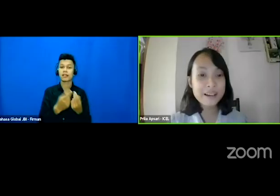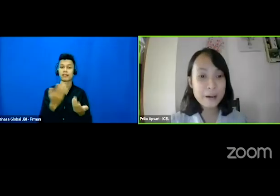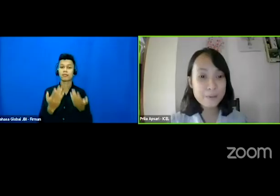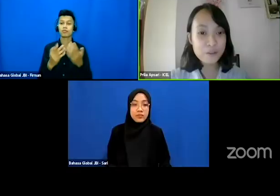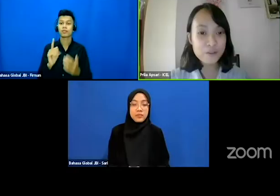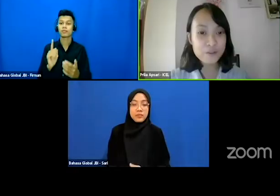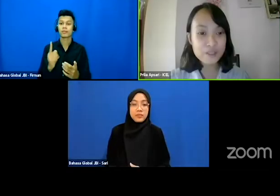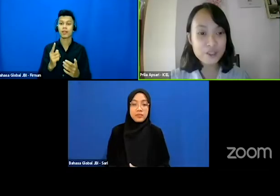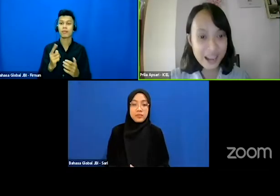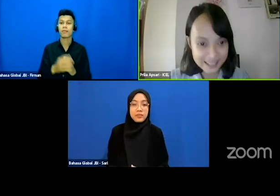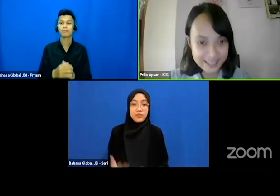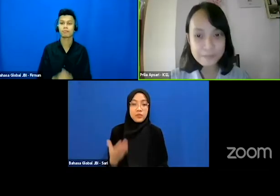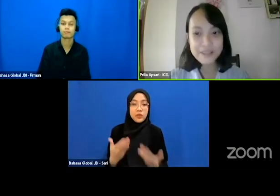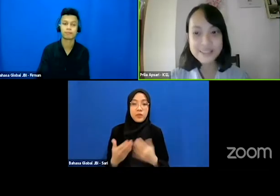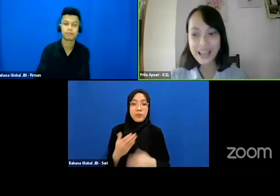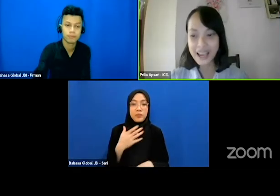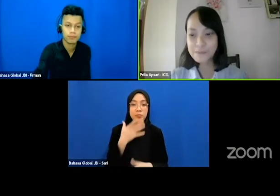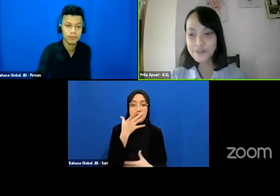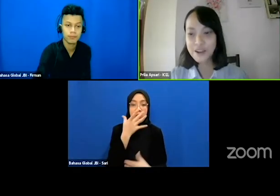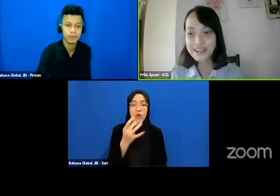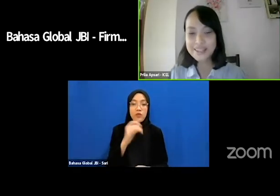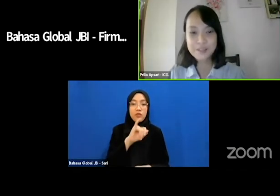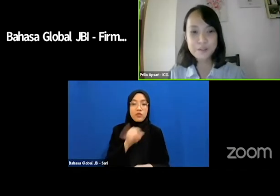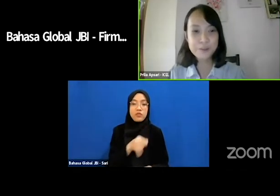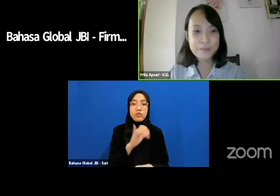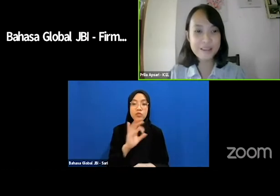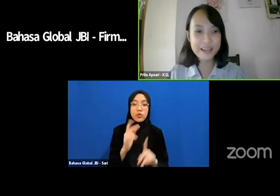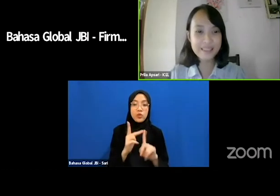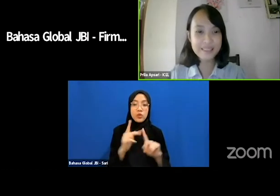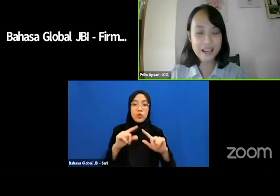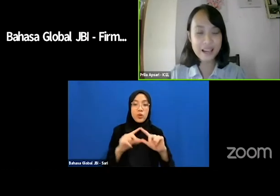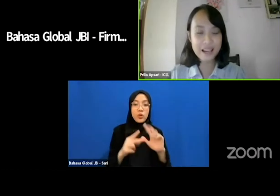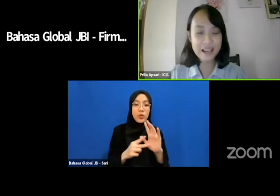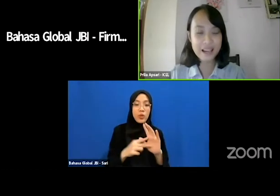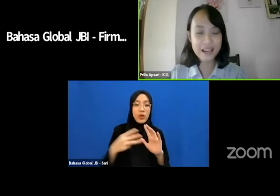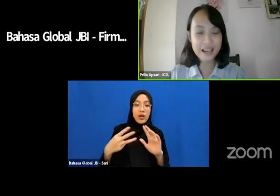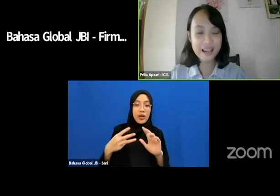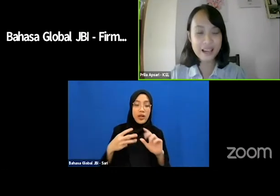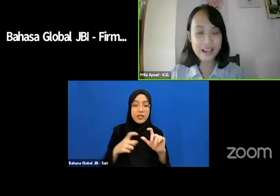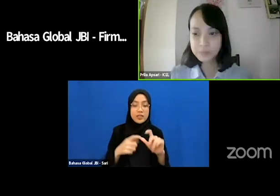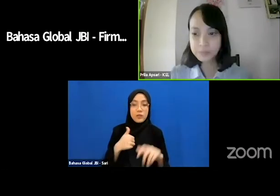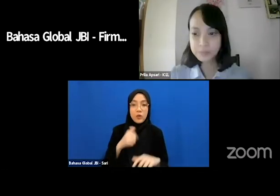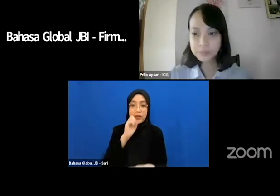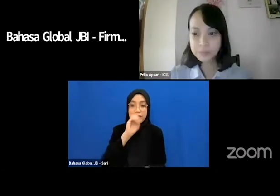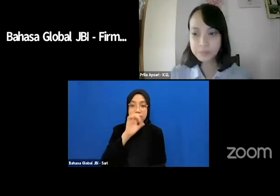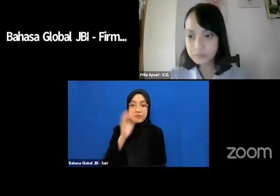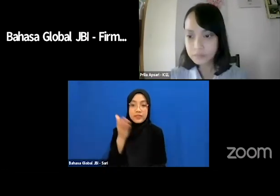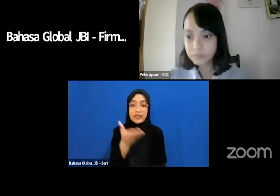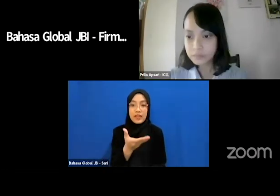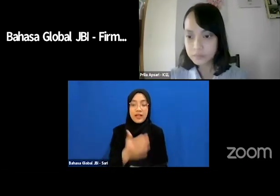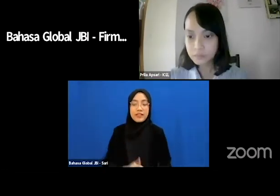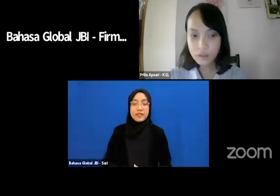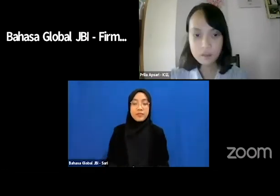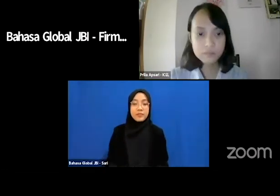pertama kepada Prof Yohanes dipersilahkan programmes untuk memberikan tangki Ya